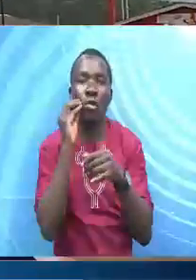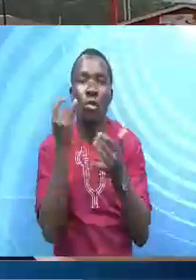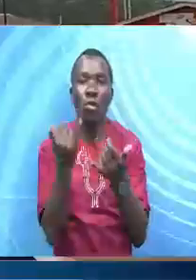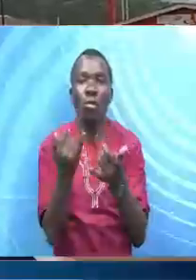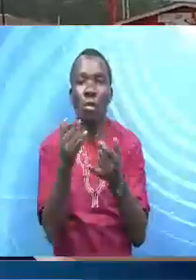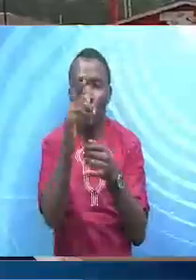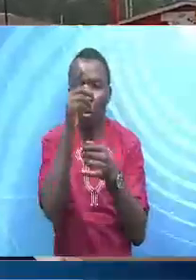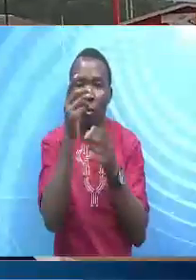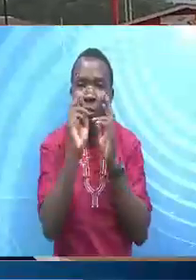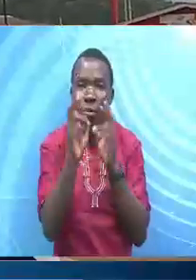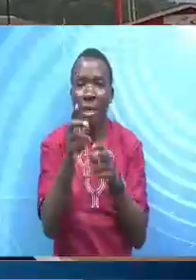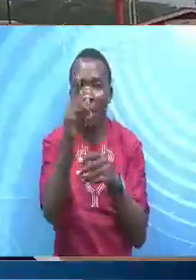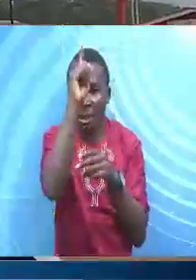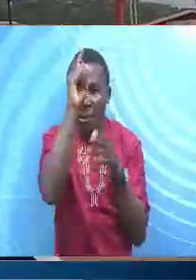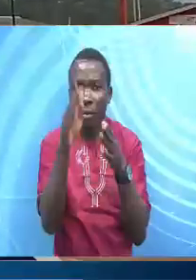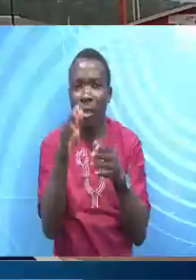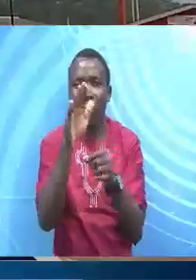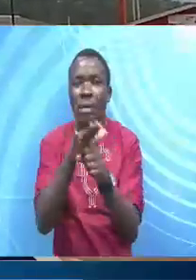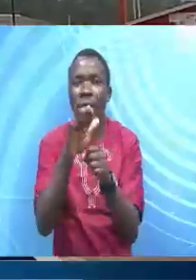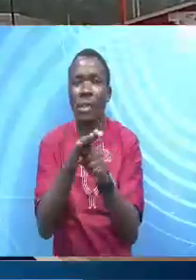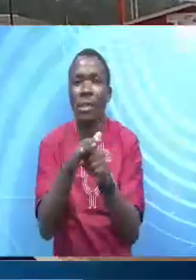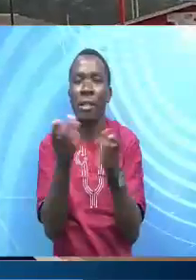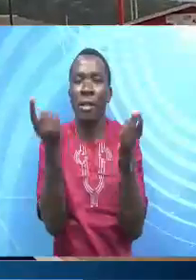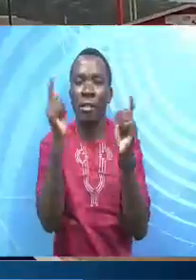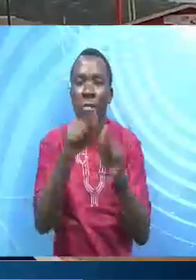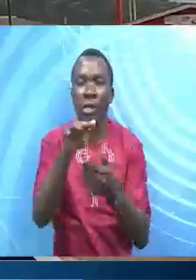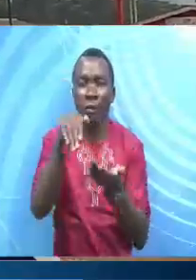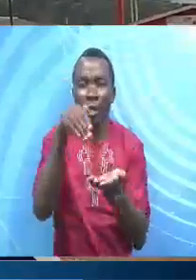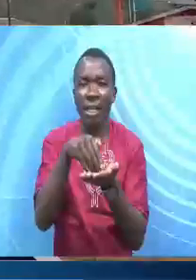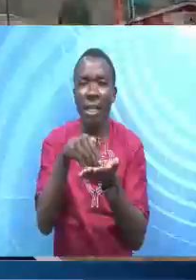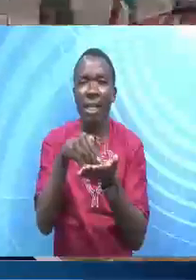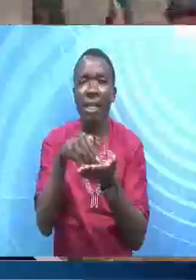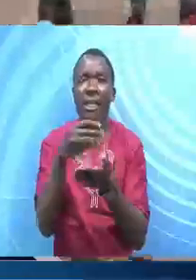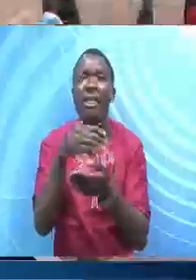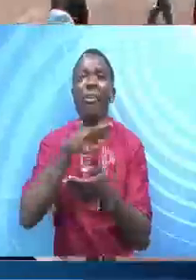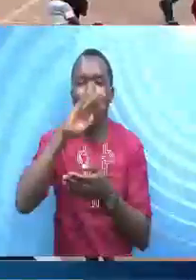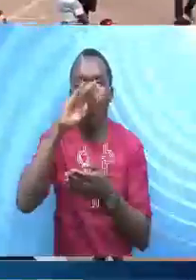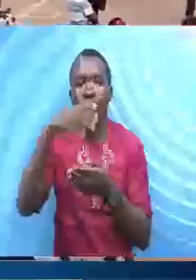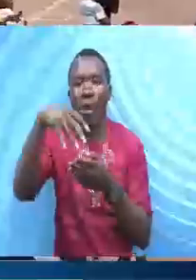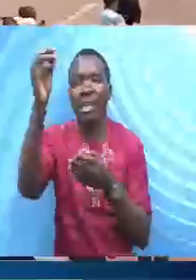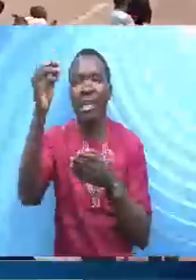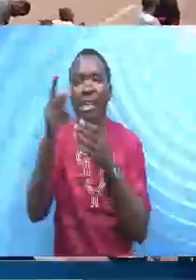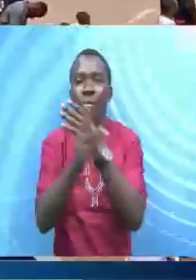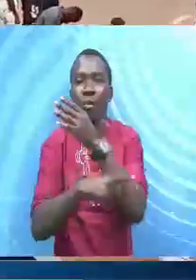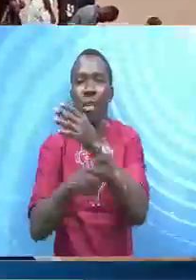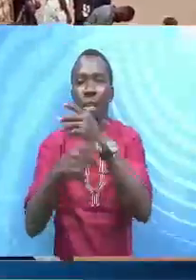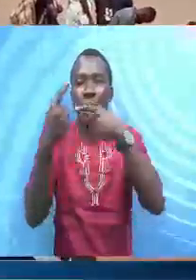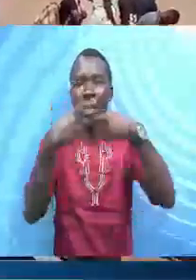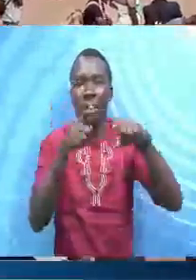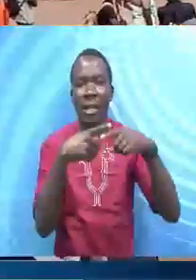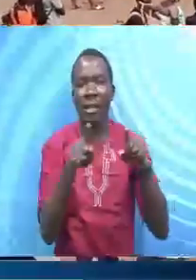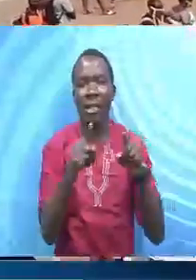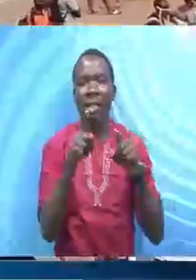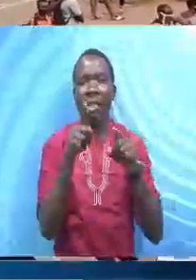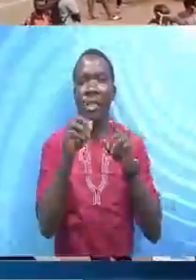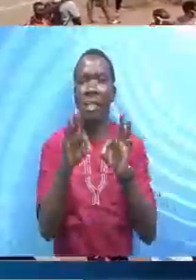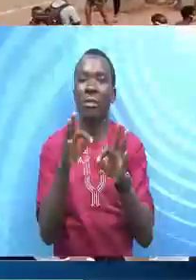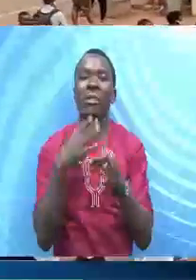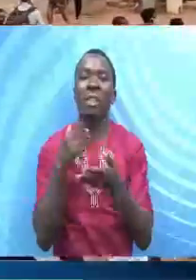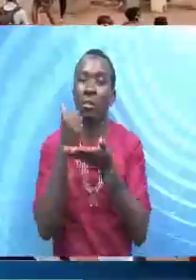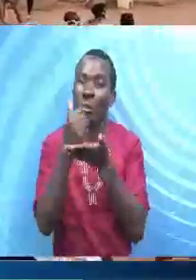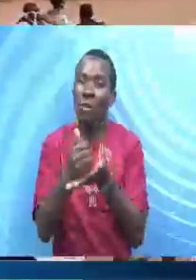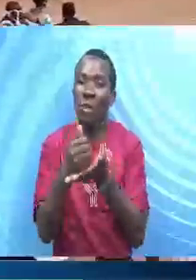benshi baje hano muri gare ya Nyabugogo bagana mu ntara zitandukanye. Icyo turi kubafasha ni ukugira ngo tubashakire